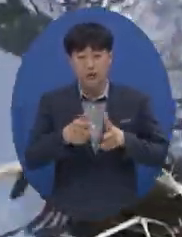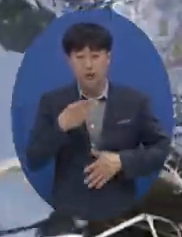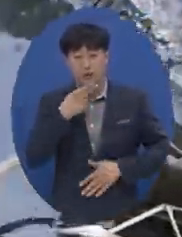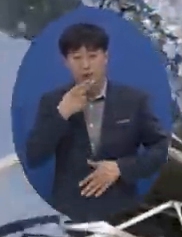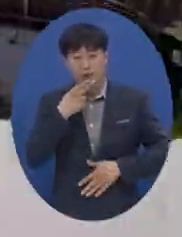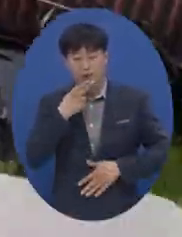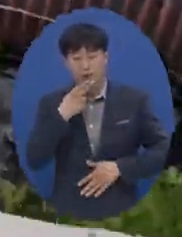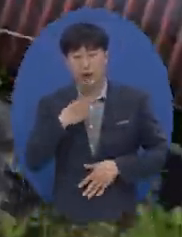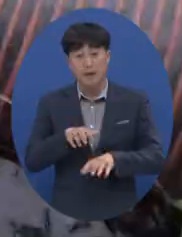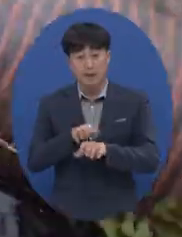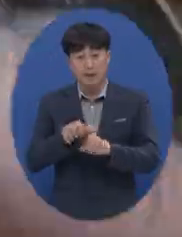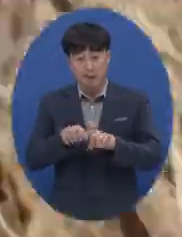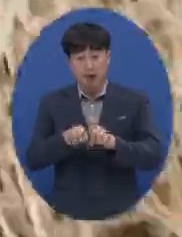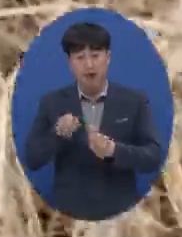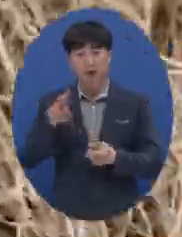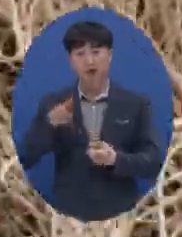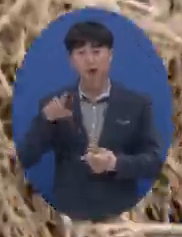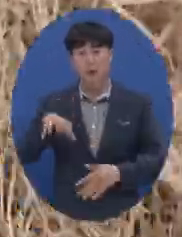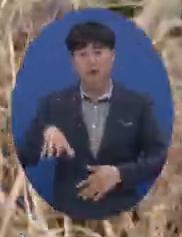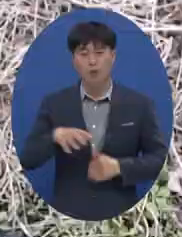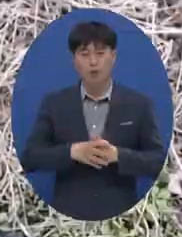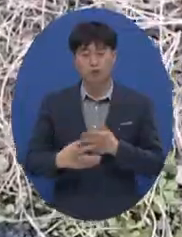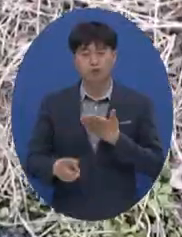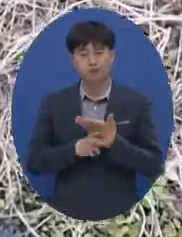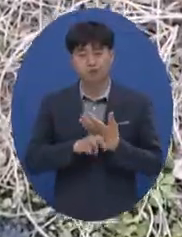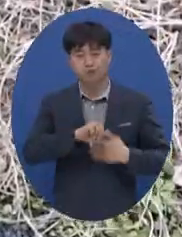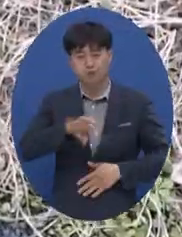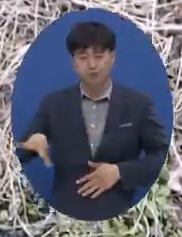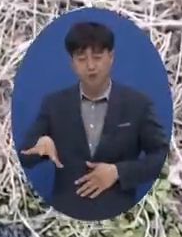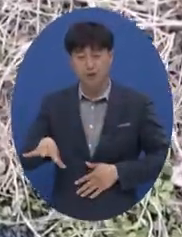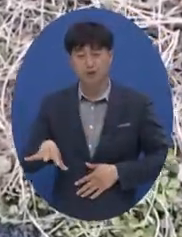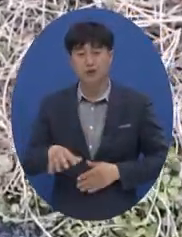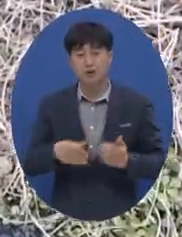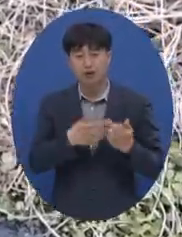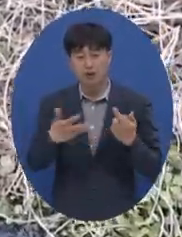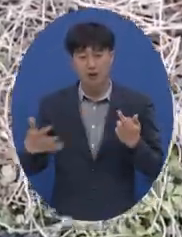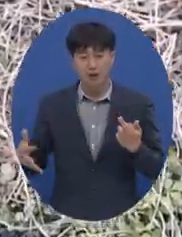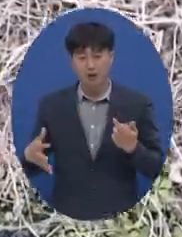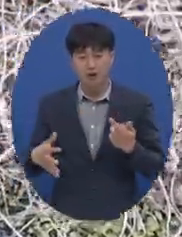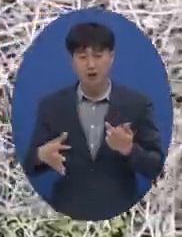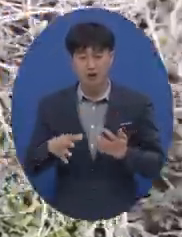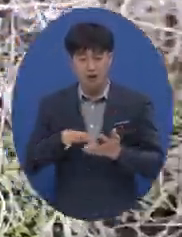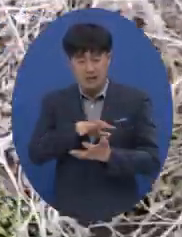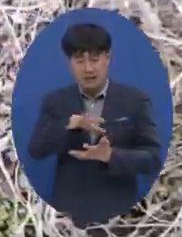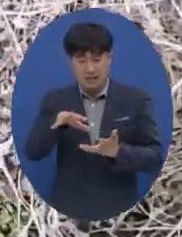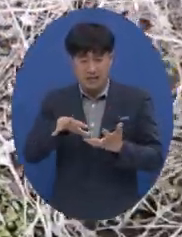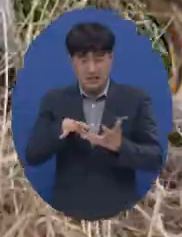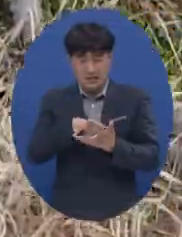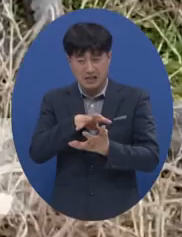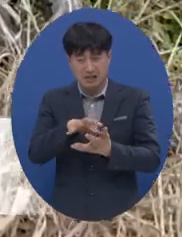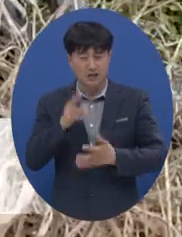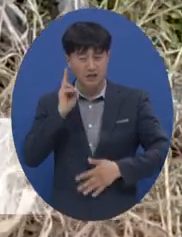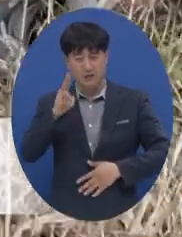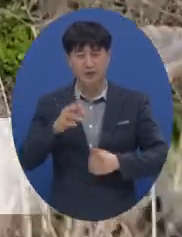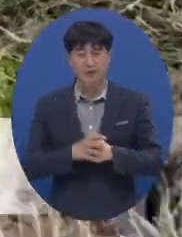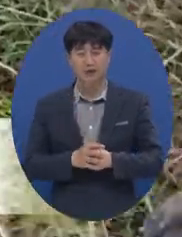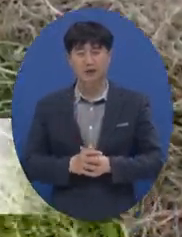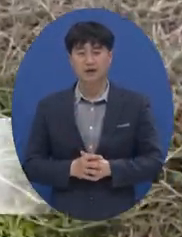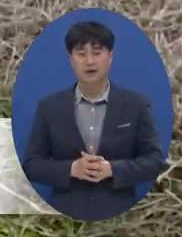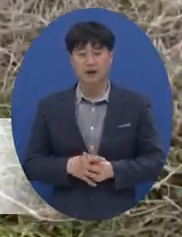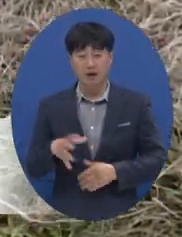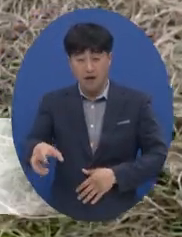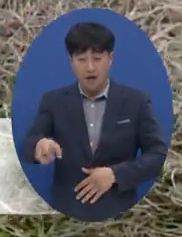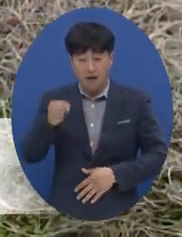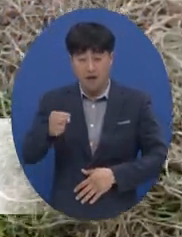1 세탁 업체 불법 배출한 하천을 확인해보니 섬유 찌꺼기가 뒤엉켜 갯벌을 방불케 합니다 초기 제가 아까 건져낸